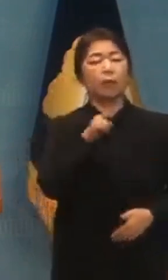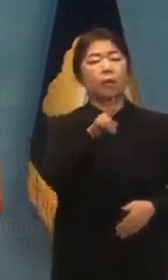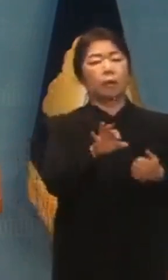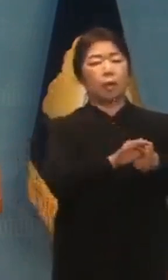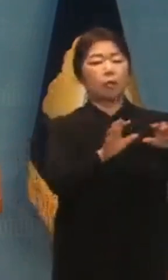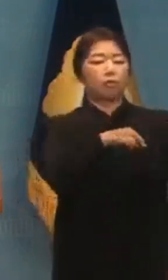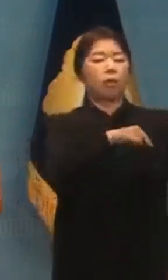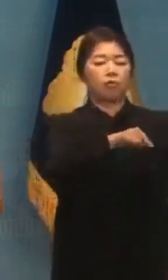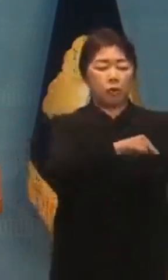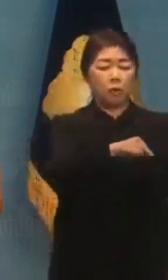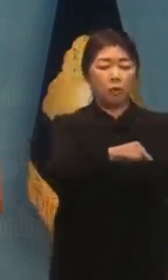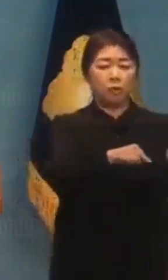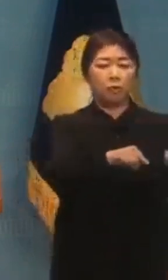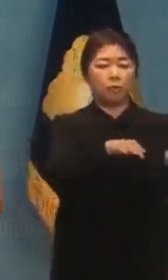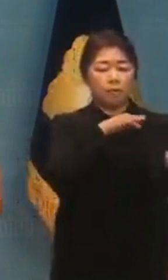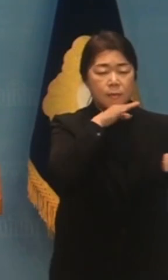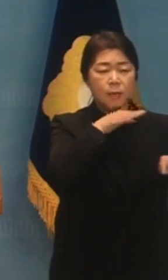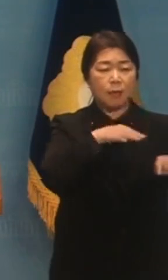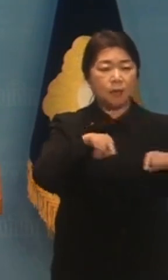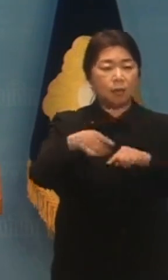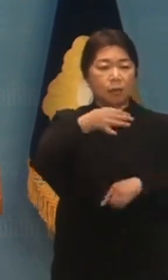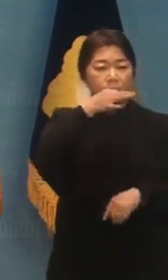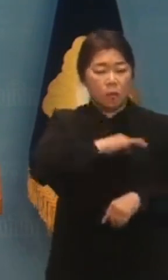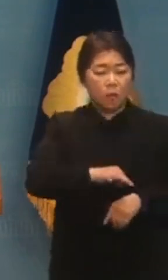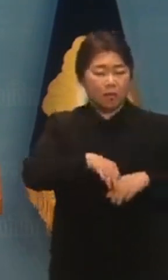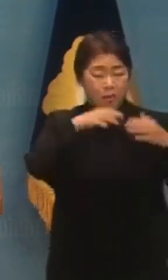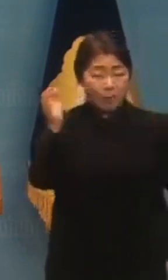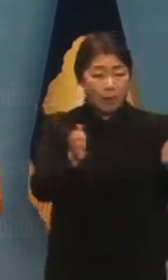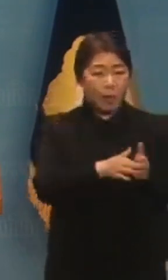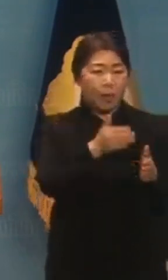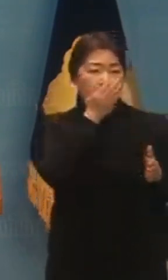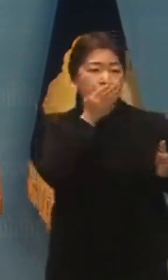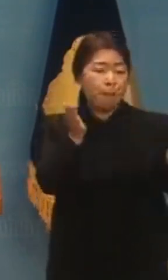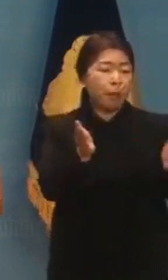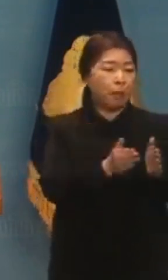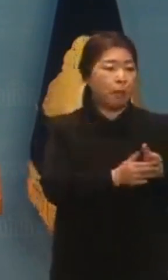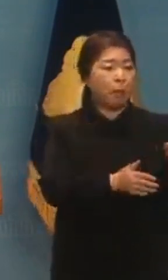가능성, 정치의 효능감 다 짓밟히고 있습니다.